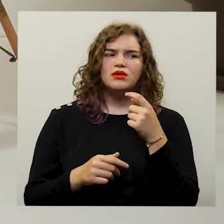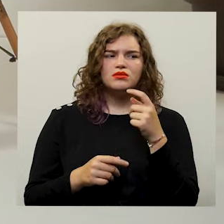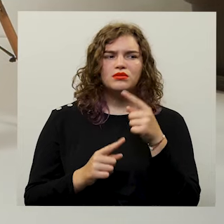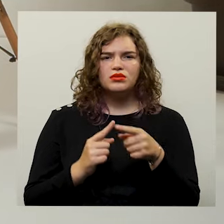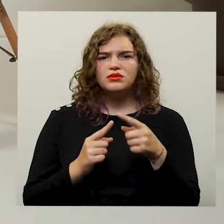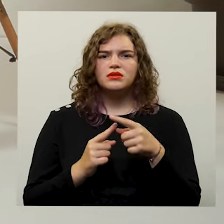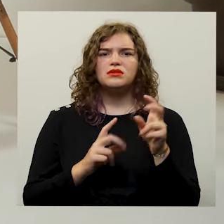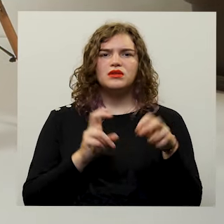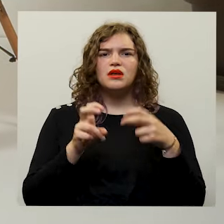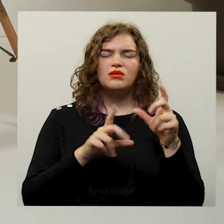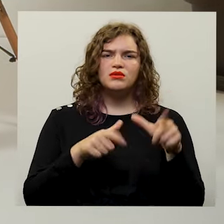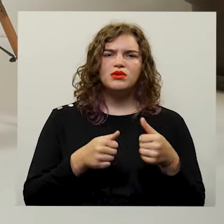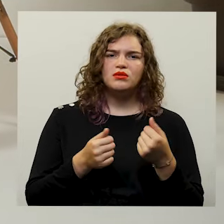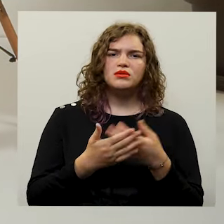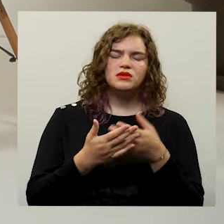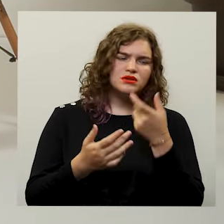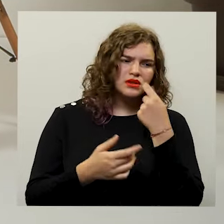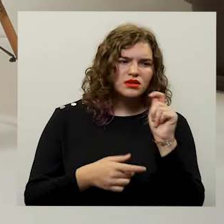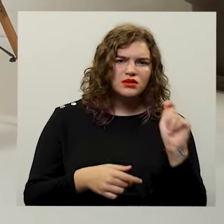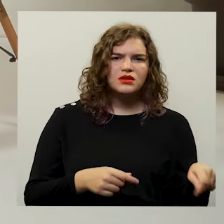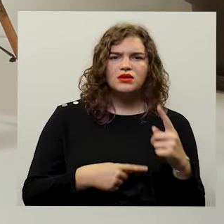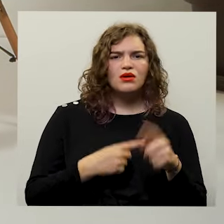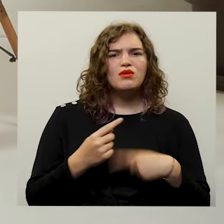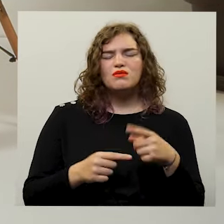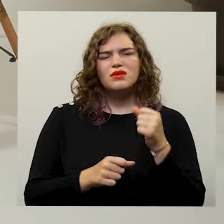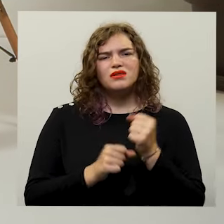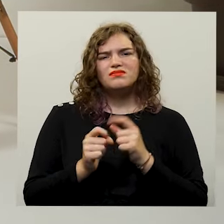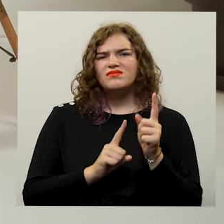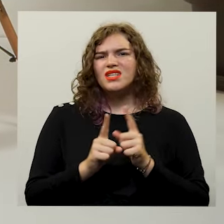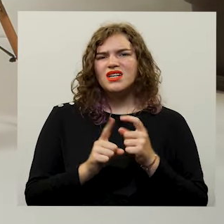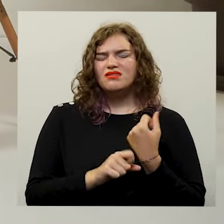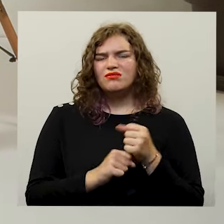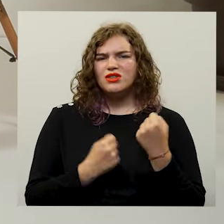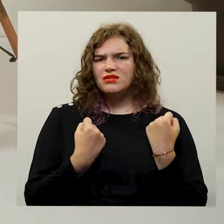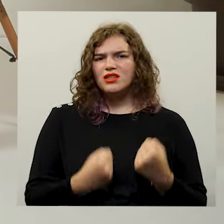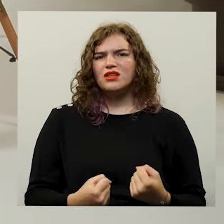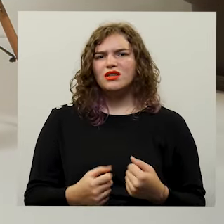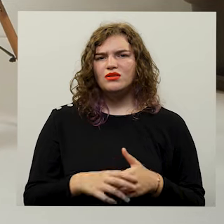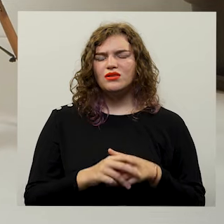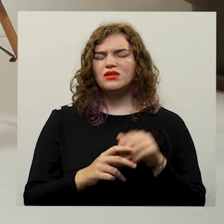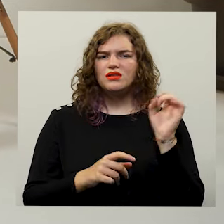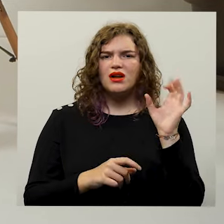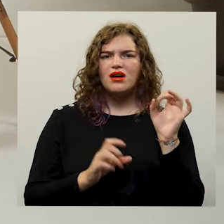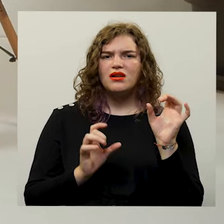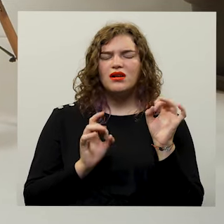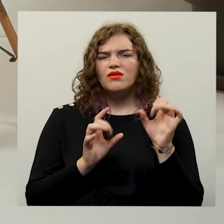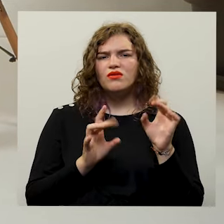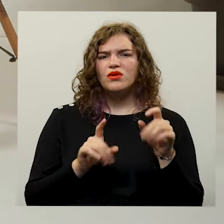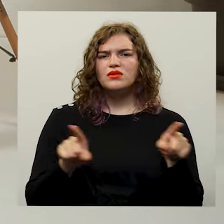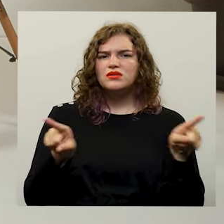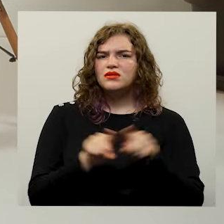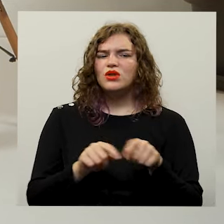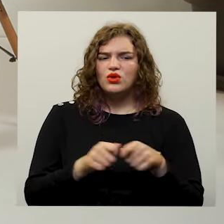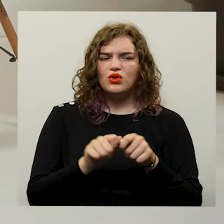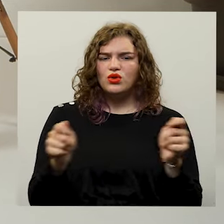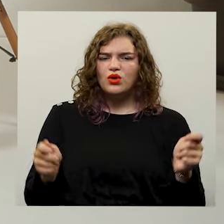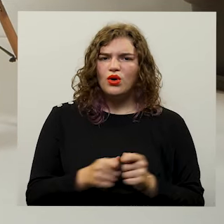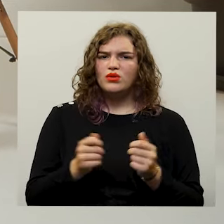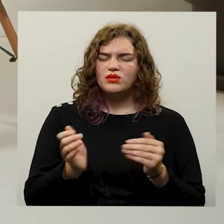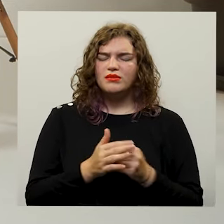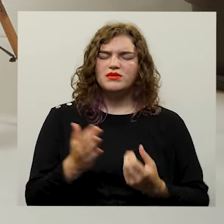pe Domnul, să-L las de lume, dar nu a fost, cum zice în Corinteni, că totul să fie